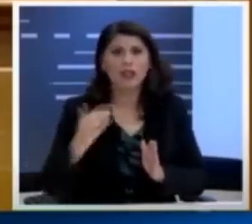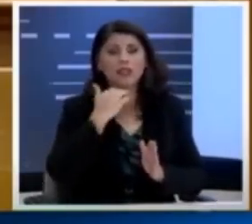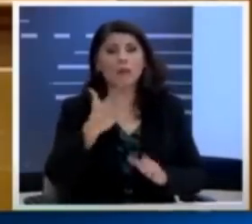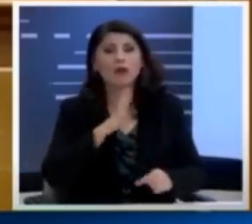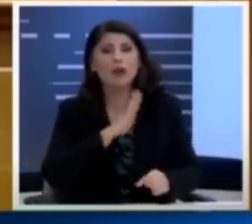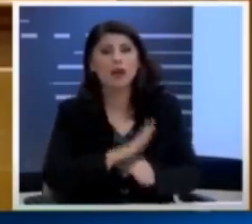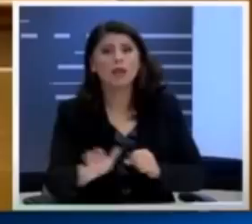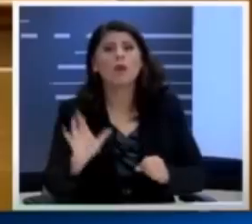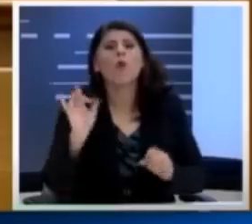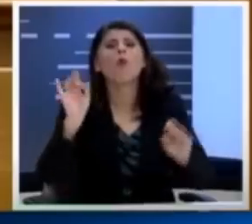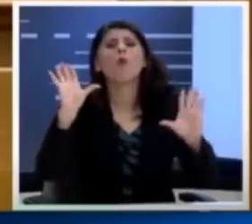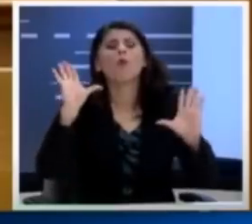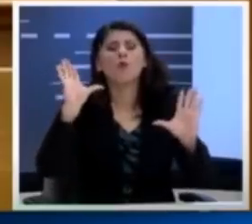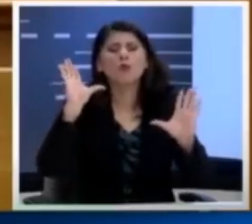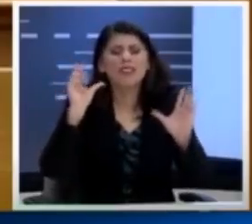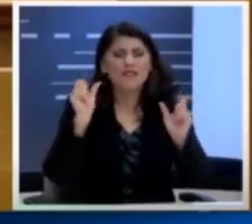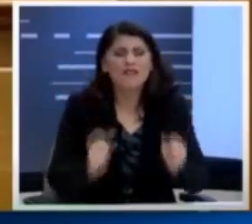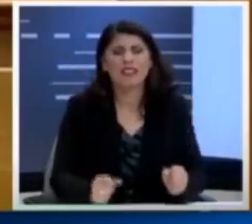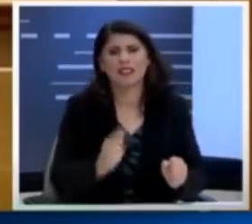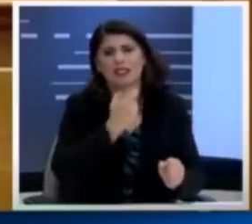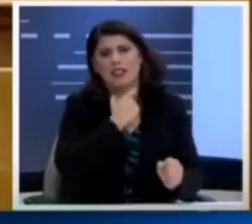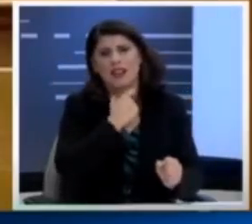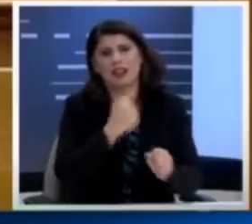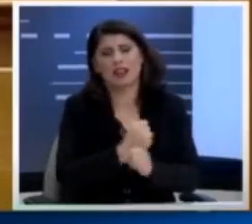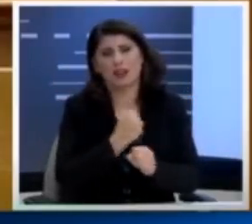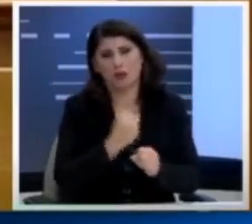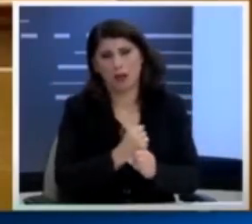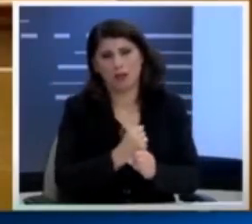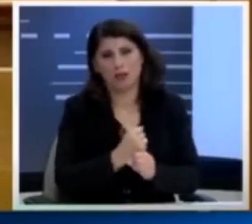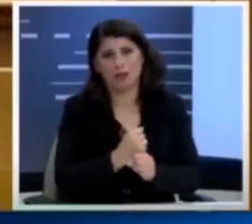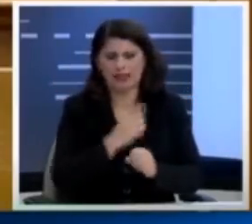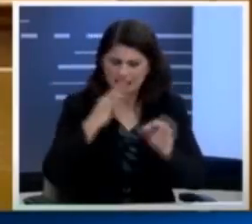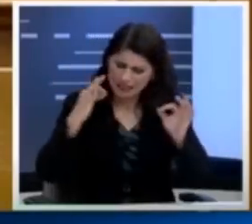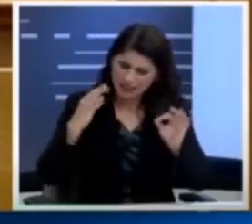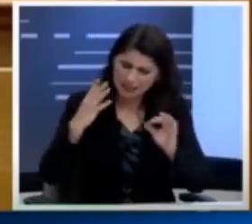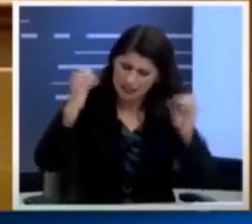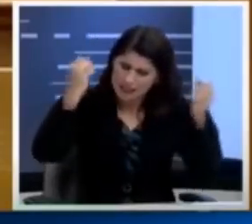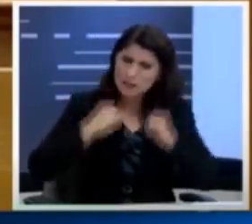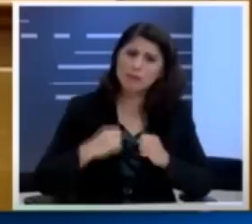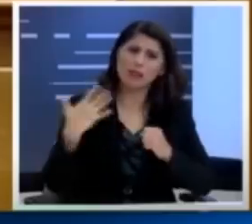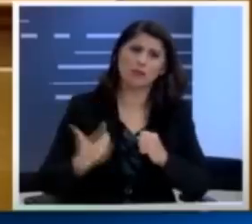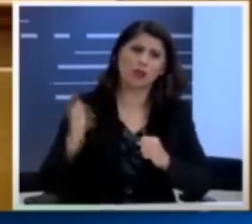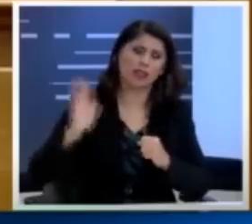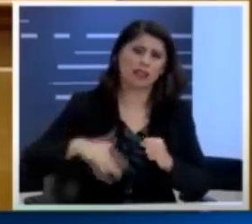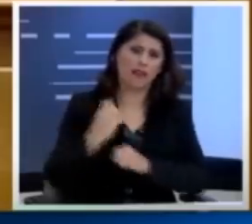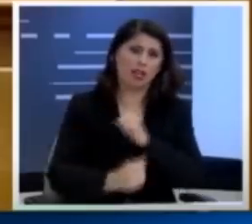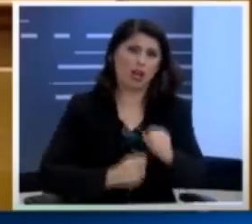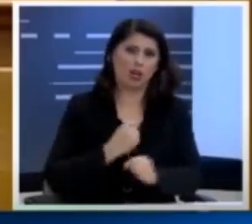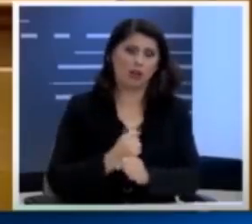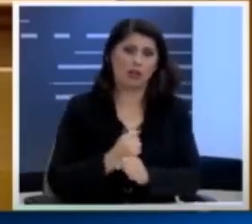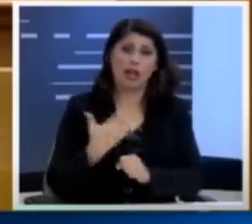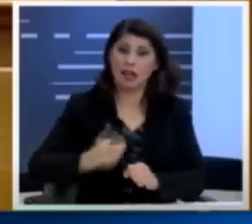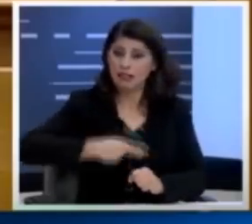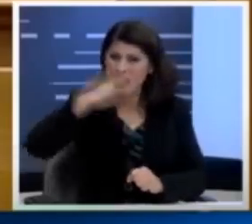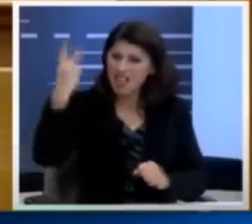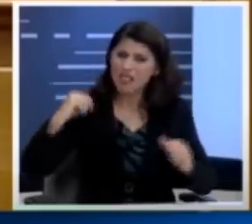να καλύψουν ούτε στοιχειωδώς τις ανάγκες των εργαζομένων, τις απώλειες των τελευταίων ετών. Έχετε